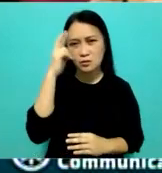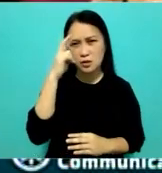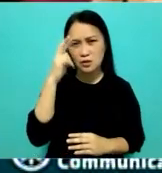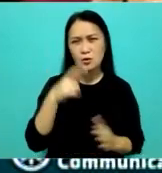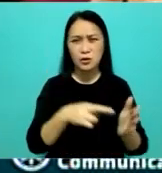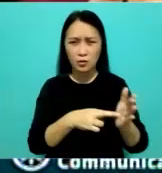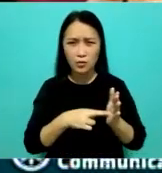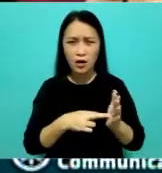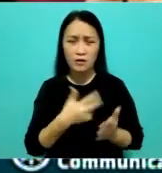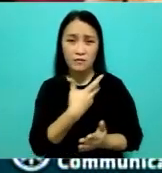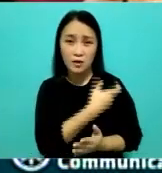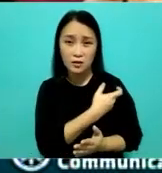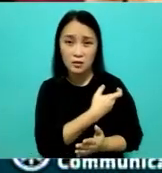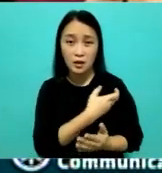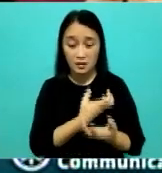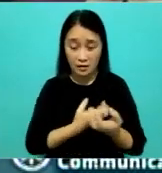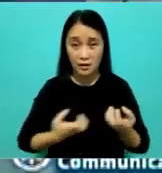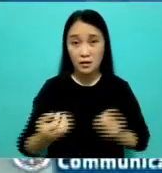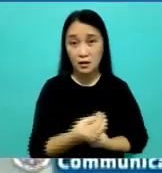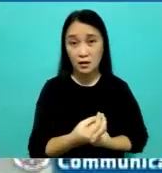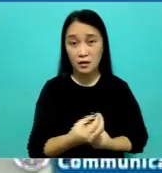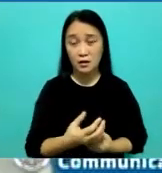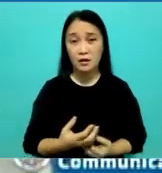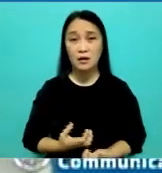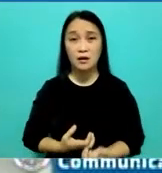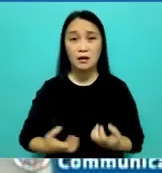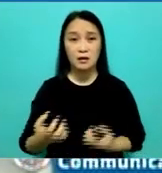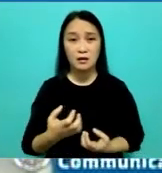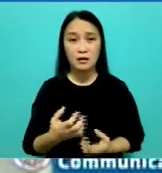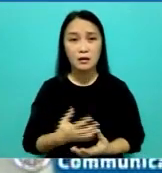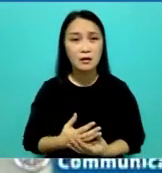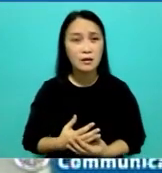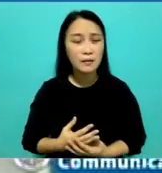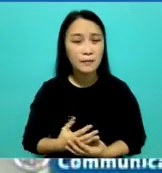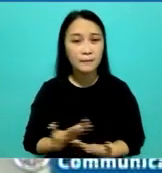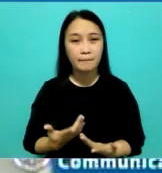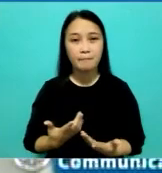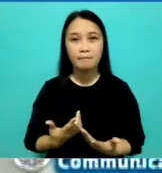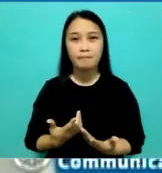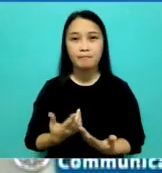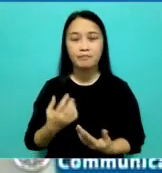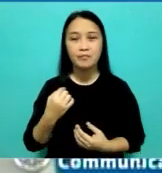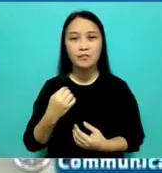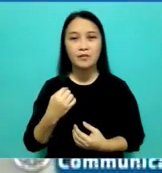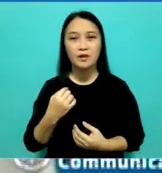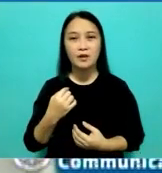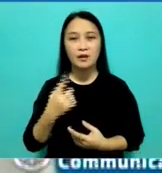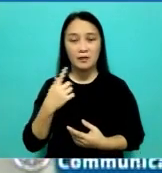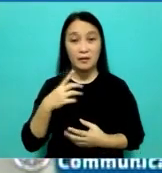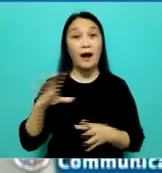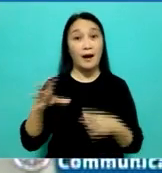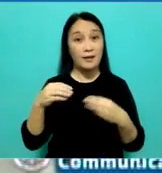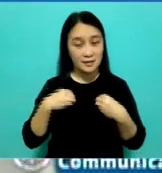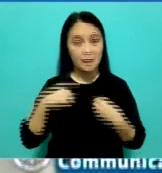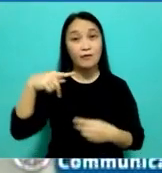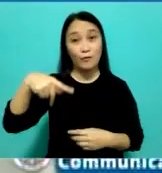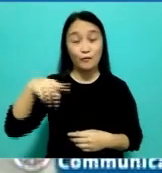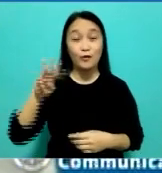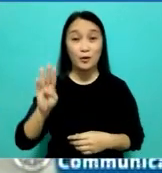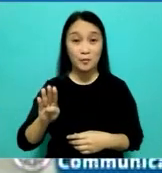vaccination kapalit ng pagtatanggap po ng 4P benefits. Pero yun lang po ang